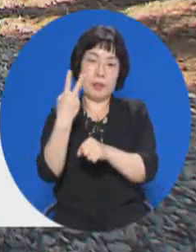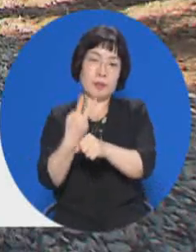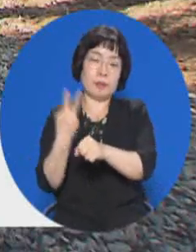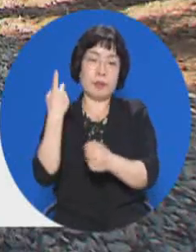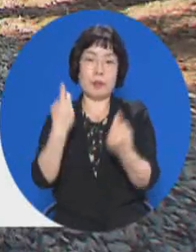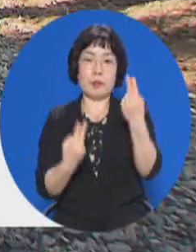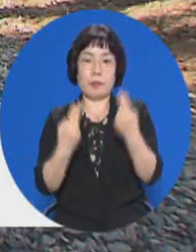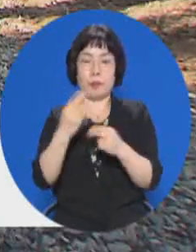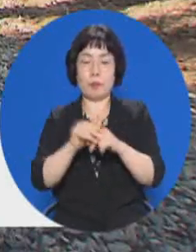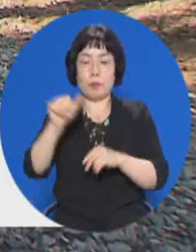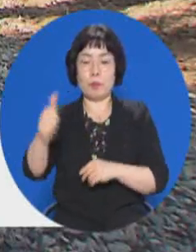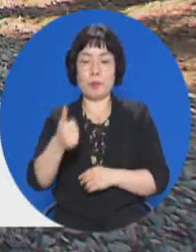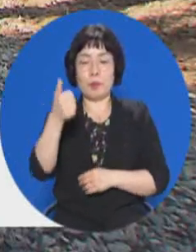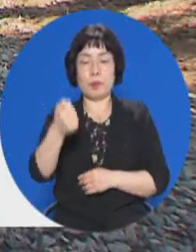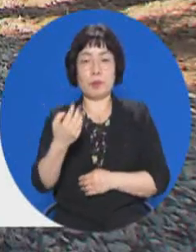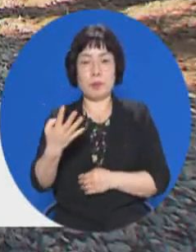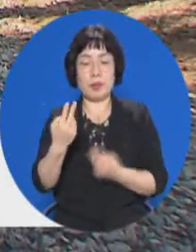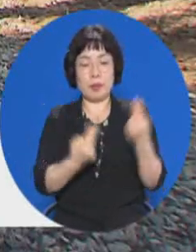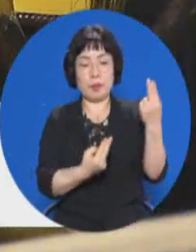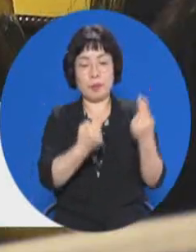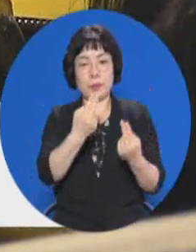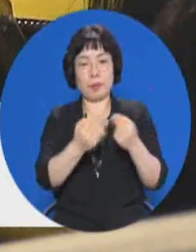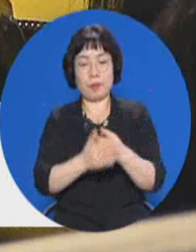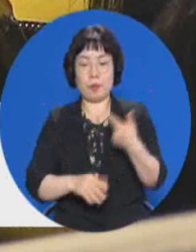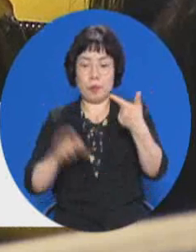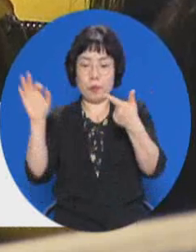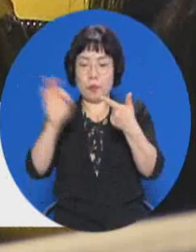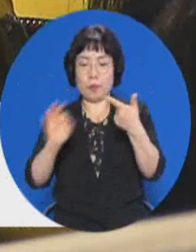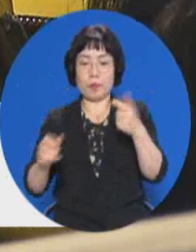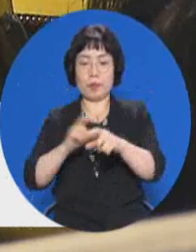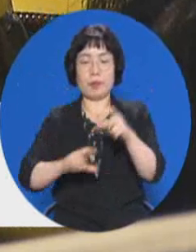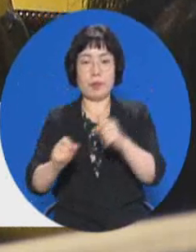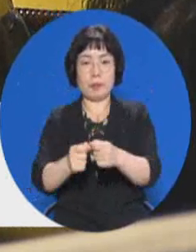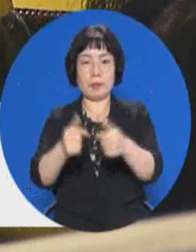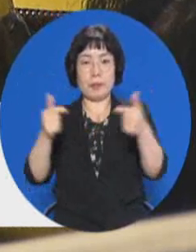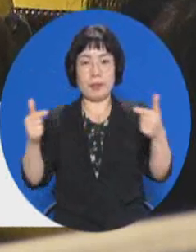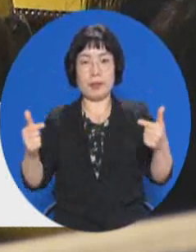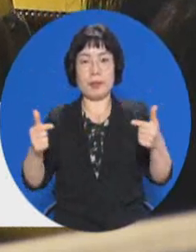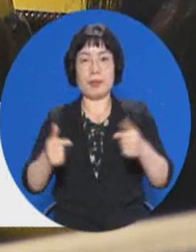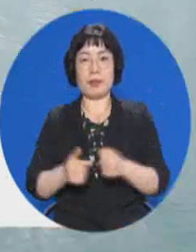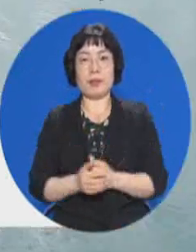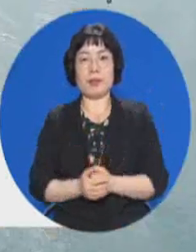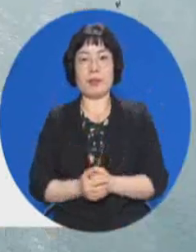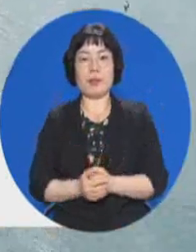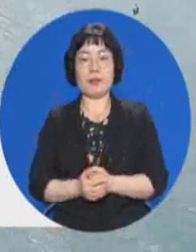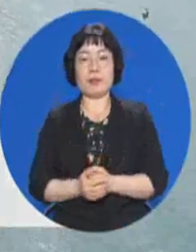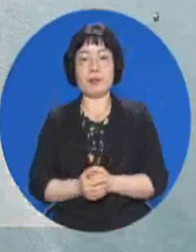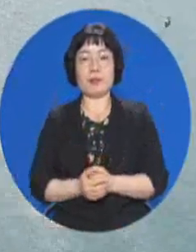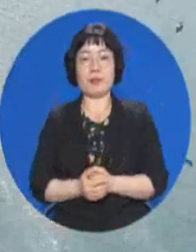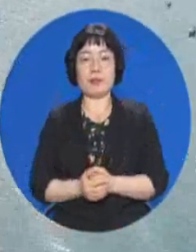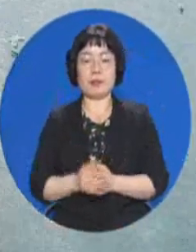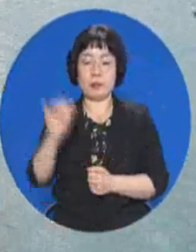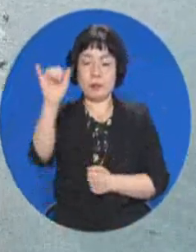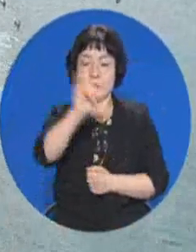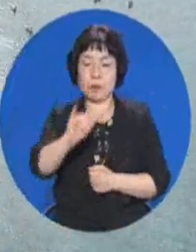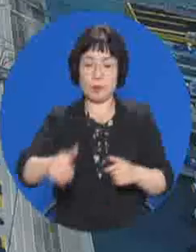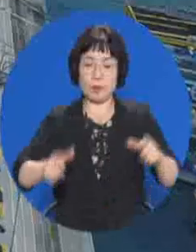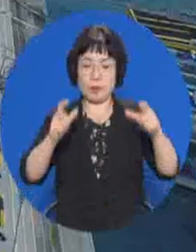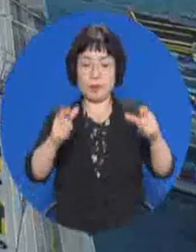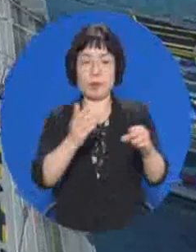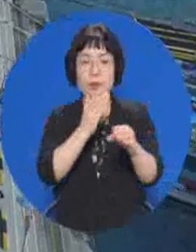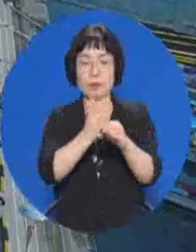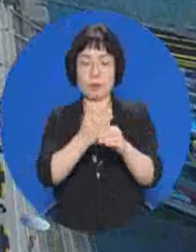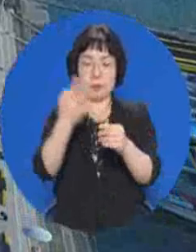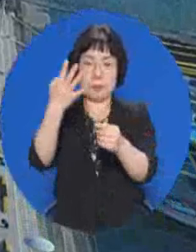2019년 554만 명이었던 것과 비교해 6% 증가한 것으로 집계됐습니다. 전국 자치단체 가운데에도